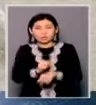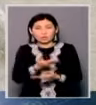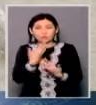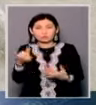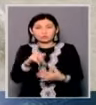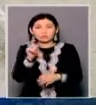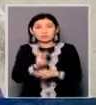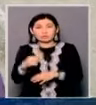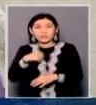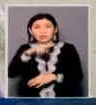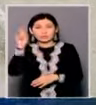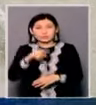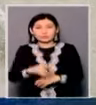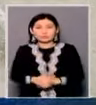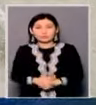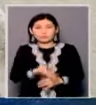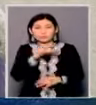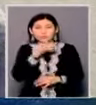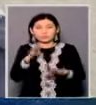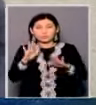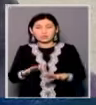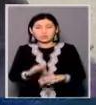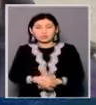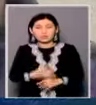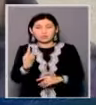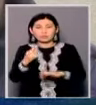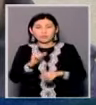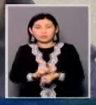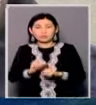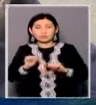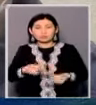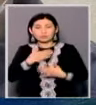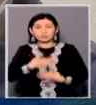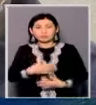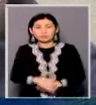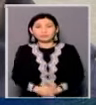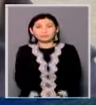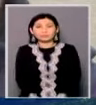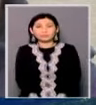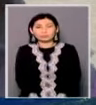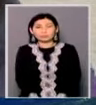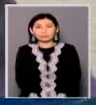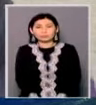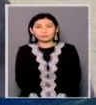жерге барып тұратын, бір күн ана жерге тұрса, бір күн мына жерге тұрады. Бір остановка болса, бір жерде бір жерін түсеміз.